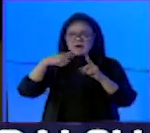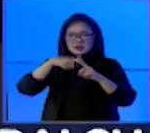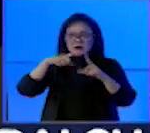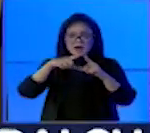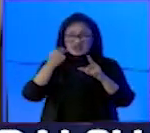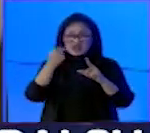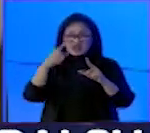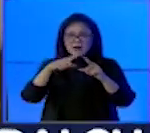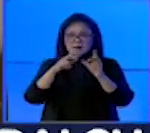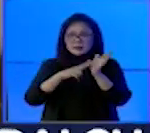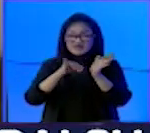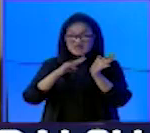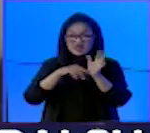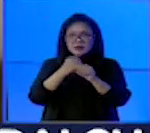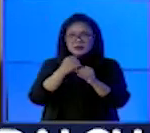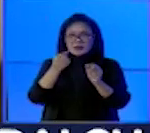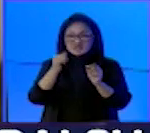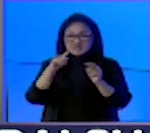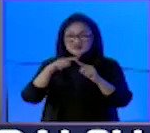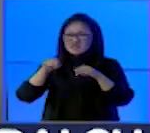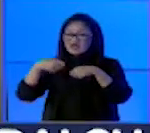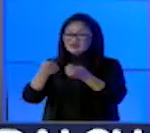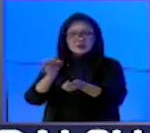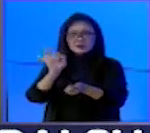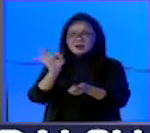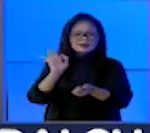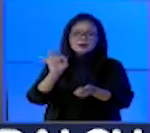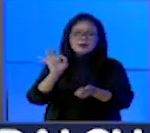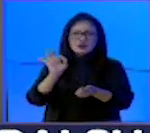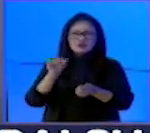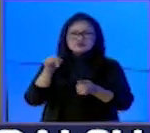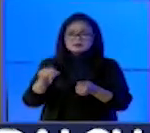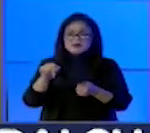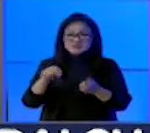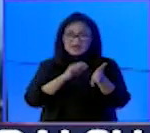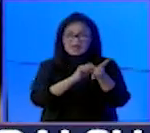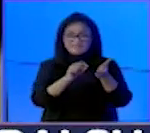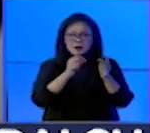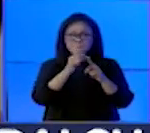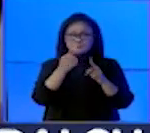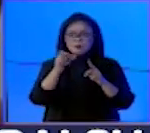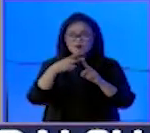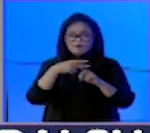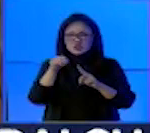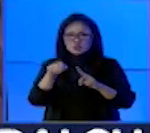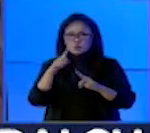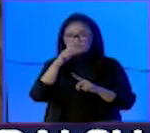diduga tidak terdaftar. Gelar profesor yang disandang oleh ketua ormas ini juga diduga gelar